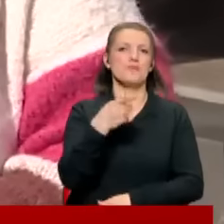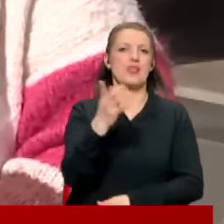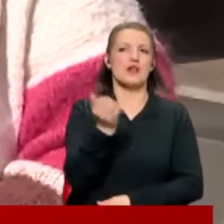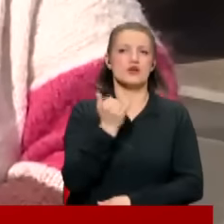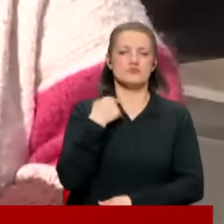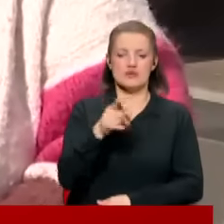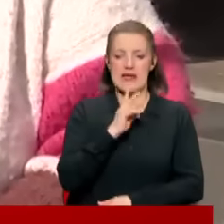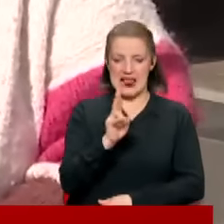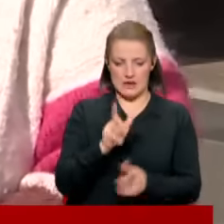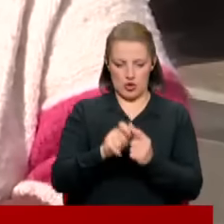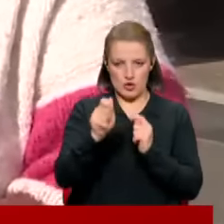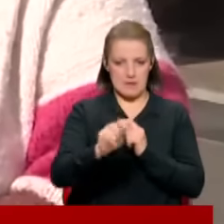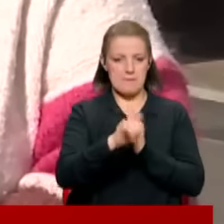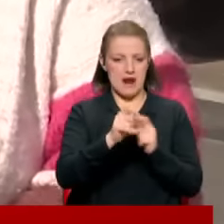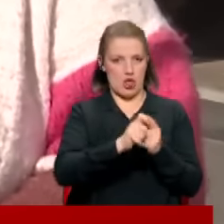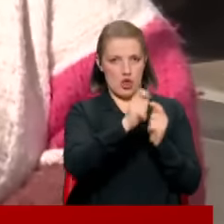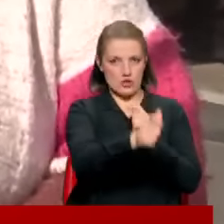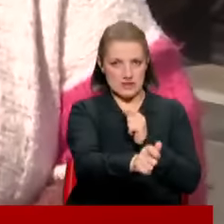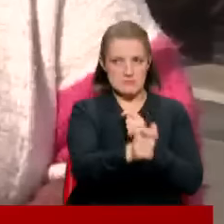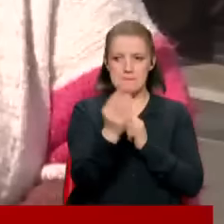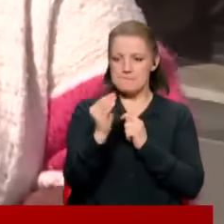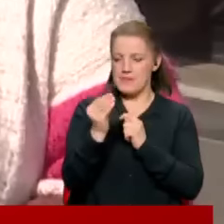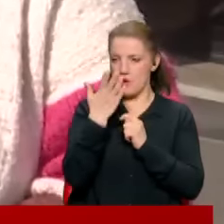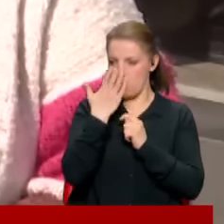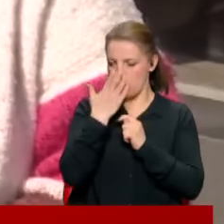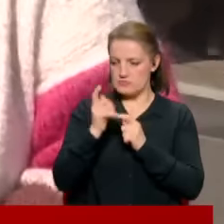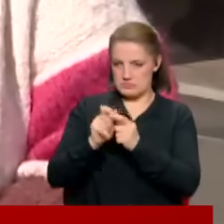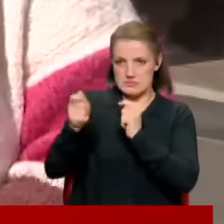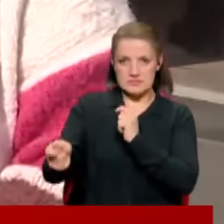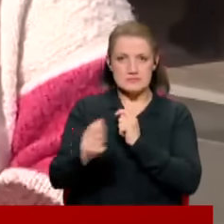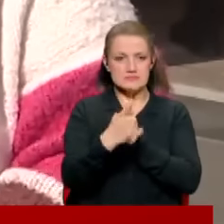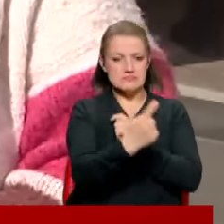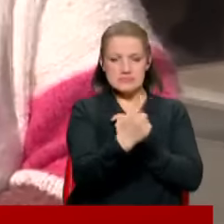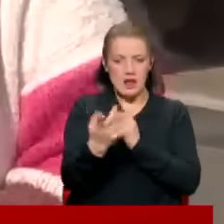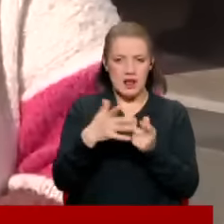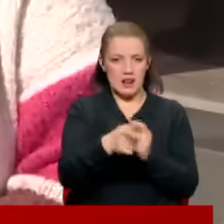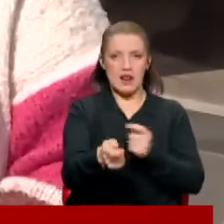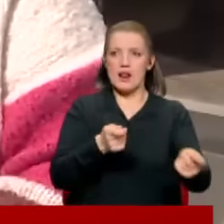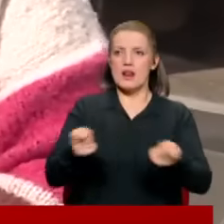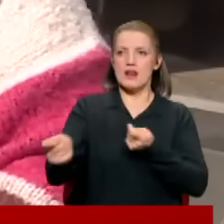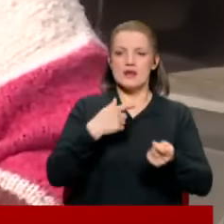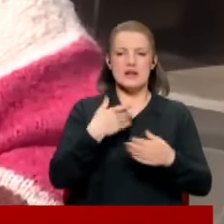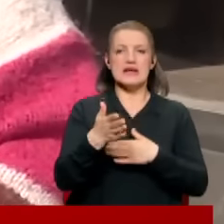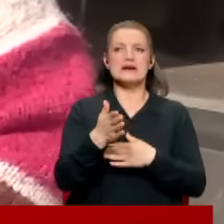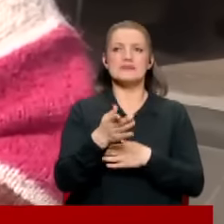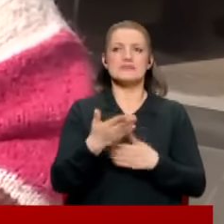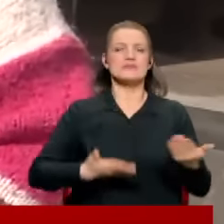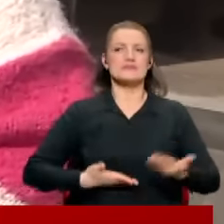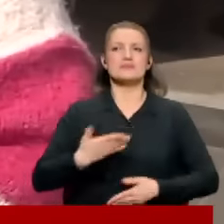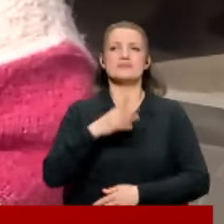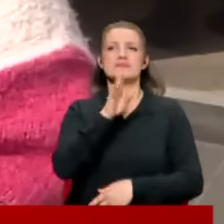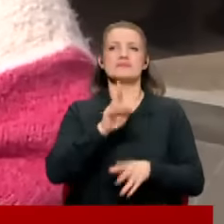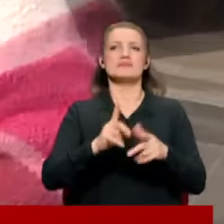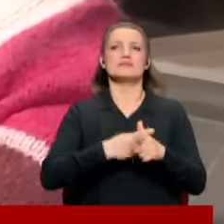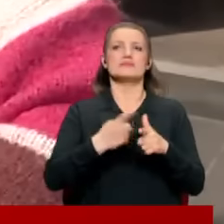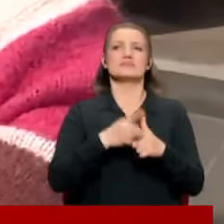bunu elektrik mi ödeyeyim, market mi ödeyeyim, bebe okutuyorum onu mu ödeyeyim? Hangi birini yapalım? Kapıcı dairesinde oturuyorum, kira olmuş